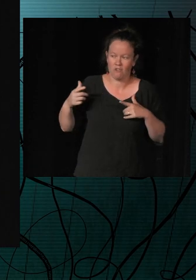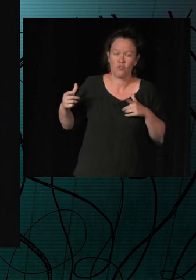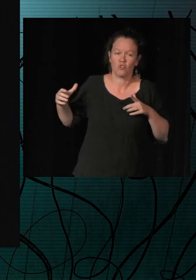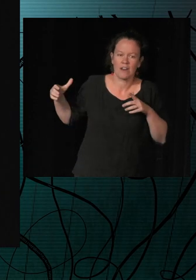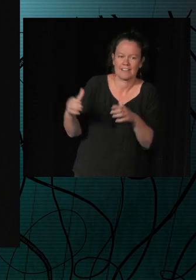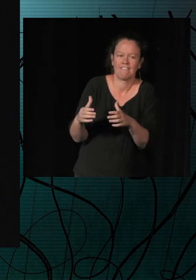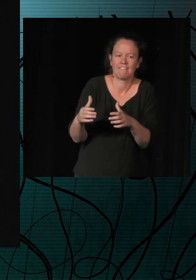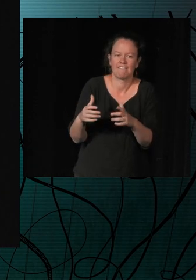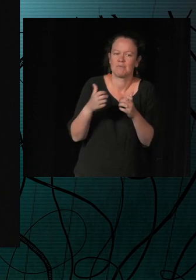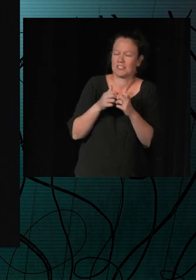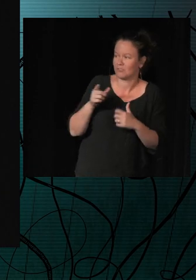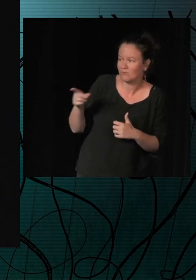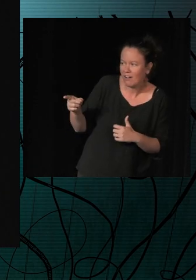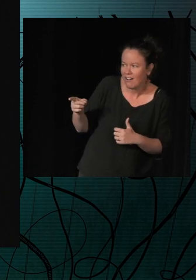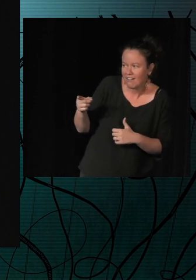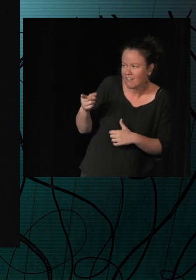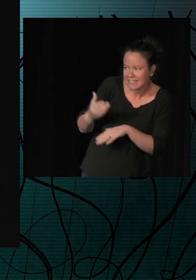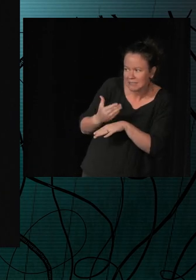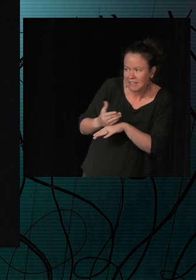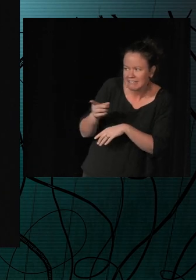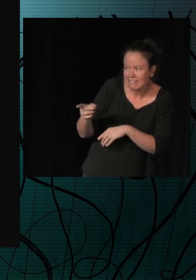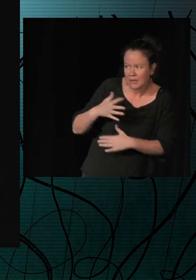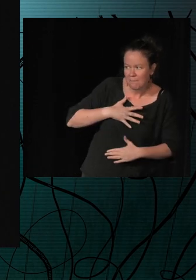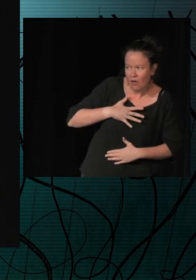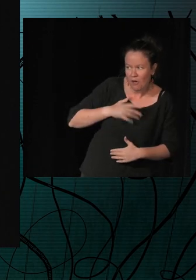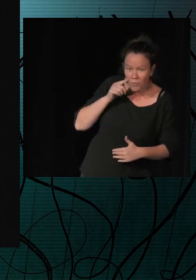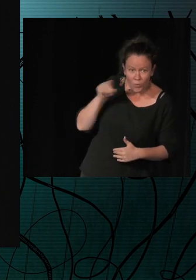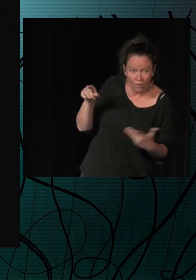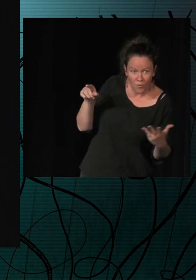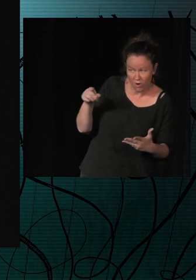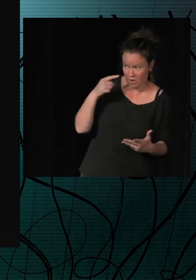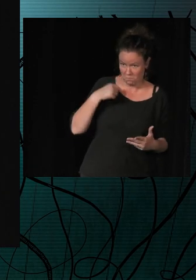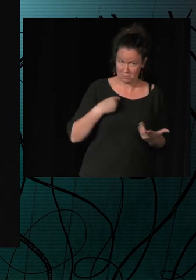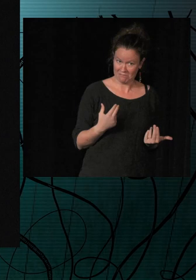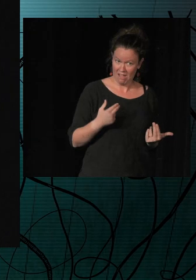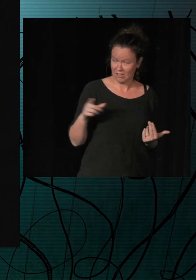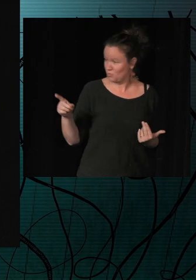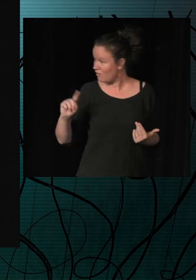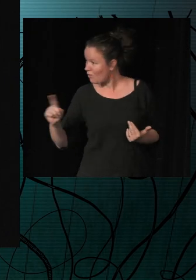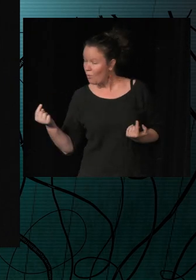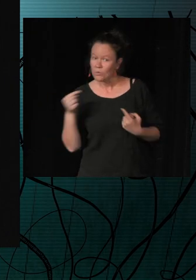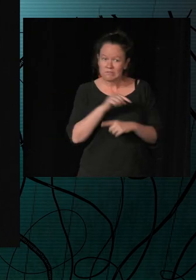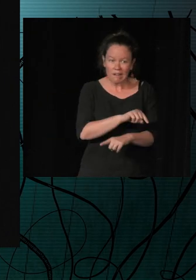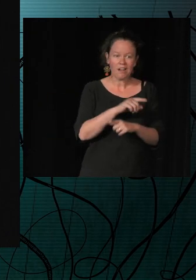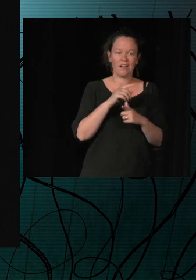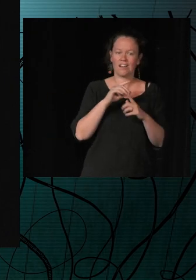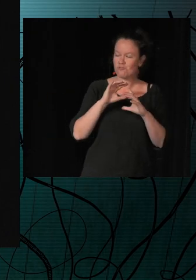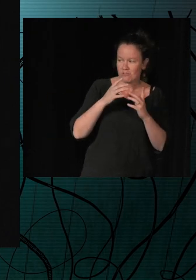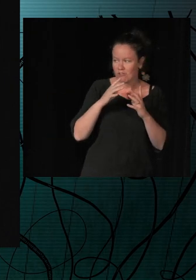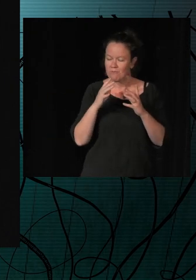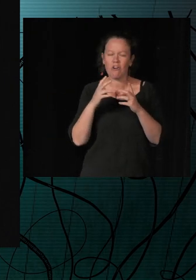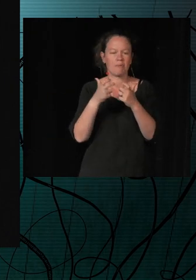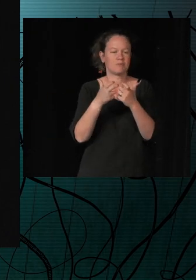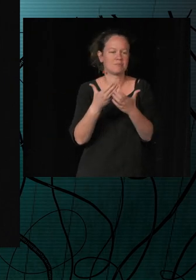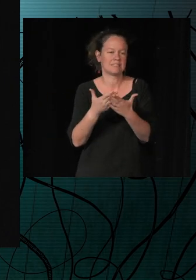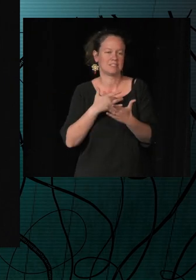curieuse de voir qu'est-ce qui fonctionne sur les gens qu'est-ce qui leur fait peur qu'est-ce qui me fait peur à moi mais qui leur fait pas forcément peur à eux on a beaucoup ça par exemple avec